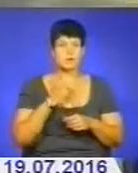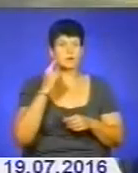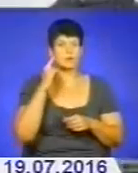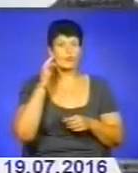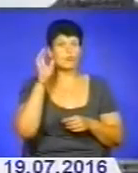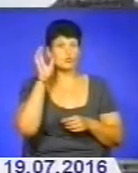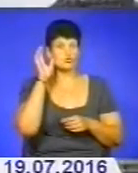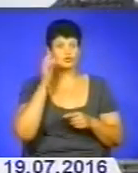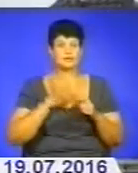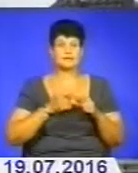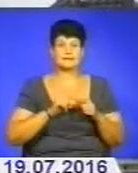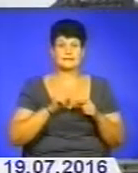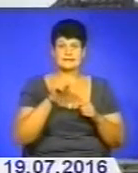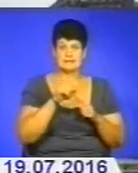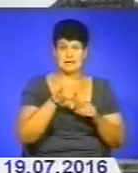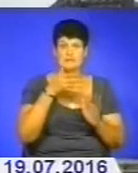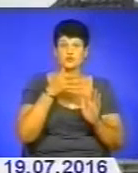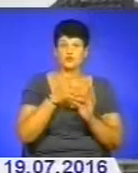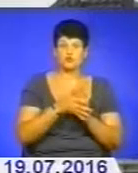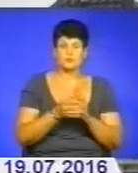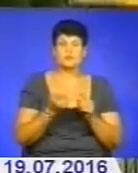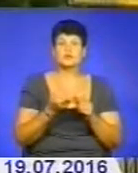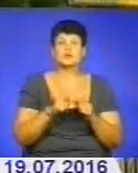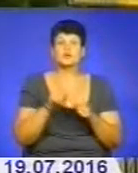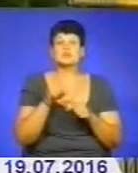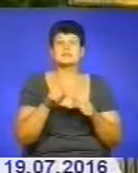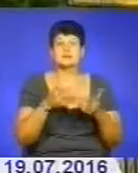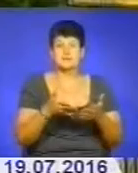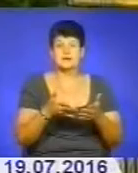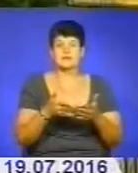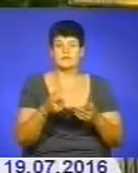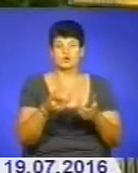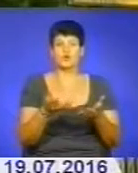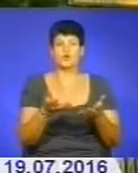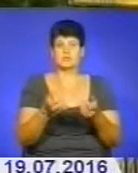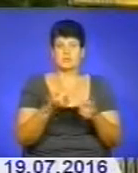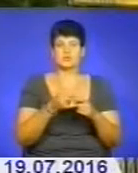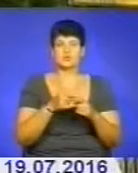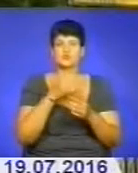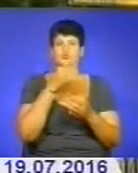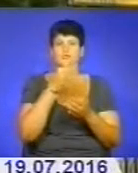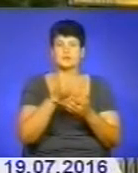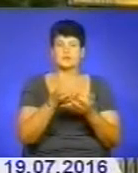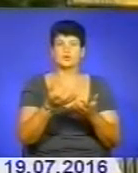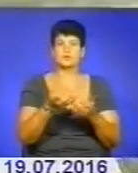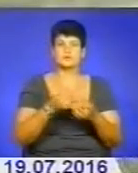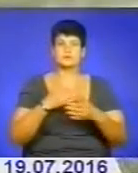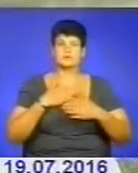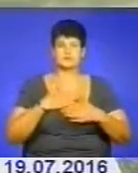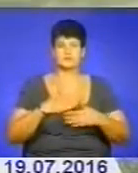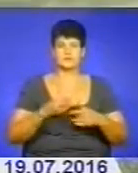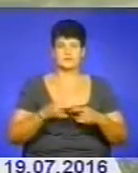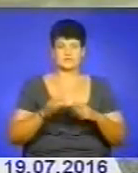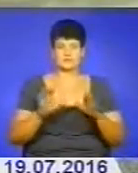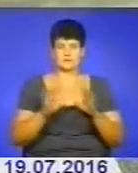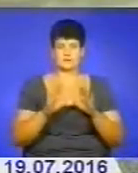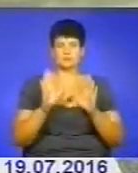виконувати твори, записані від своїх бабусів, дідусів, від своїх родин і з архівів.